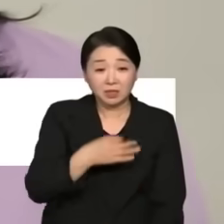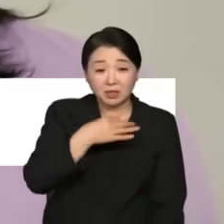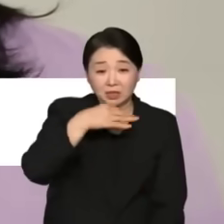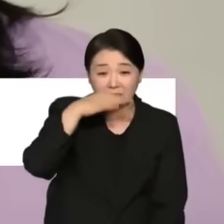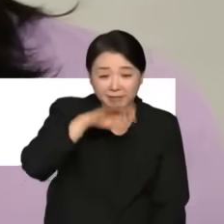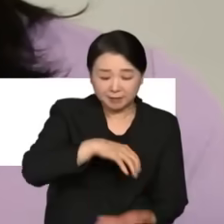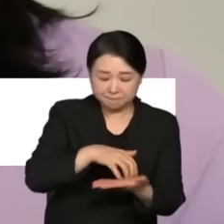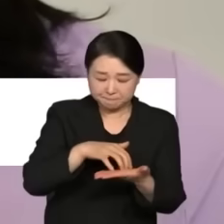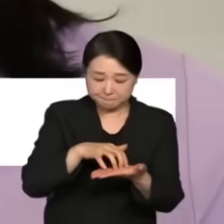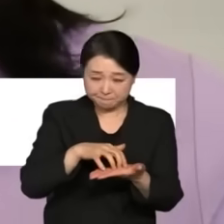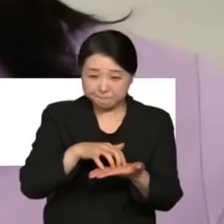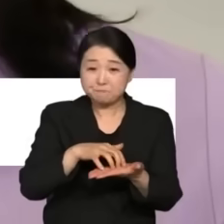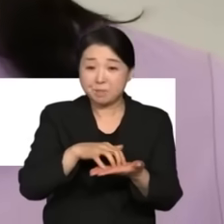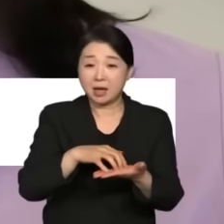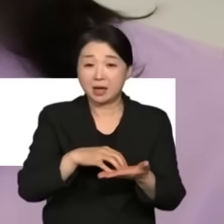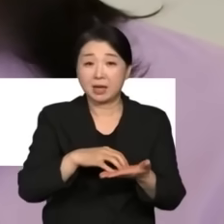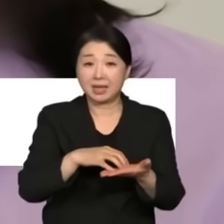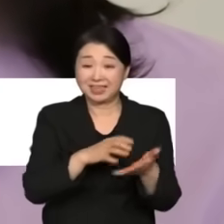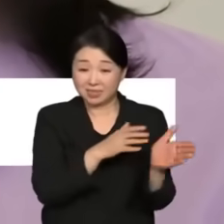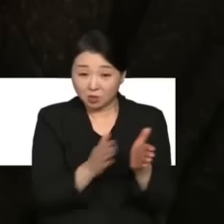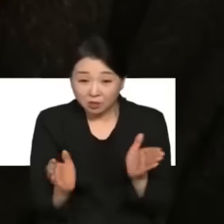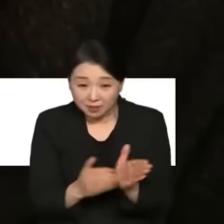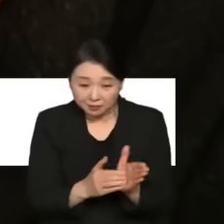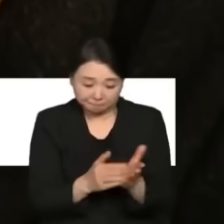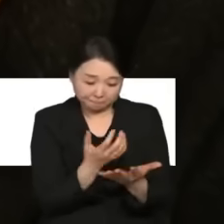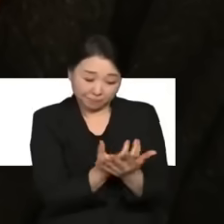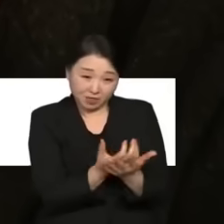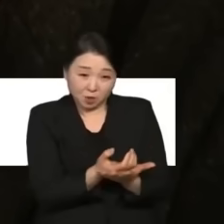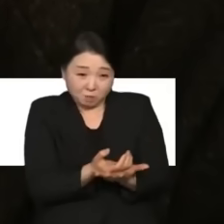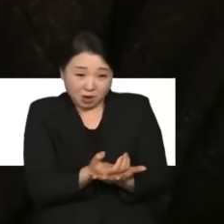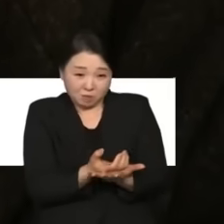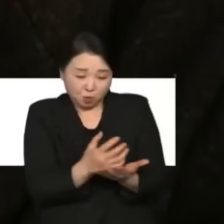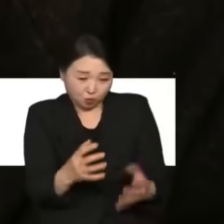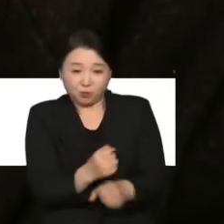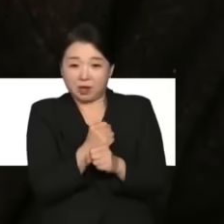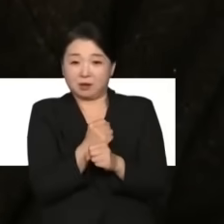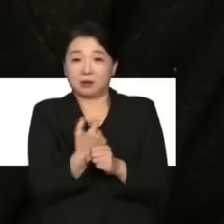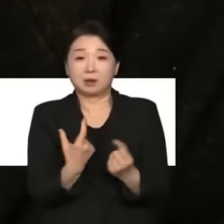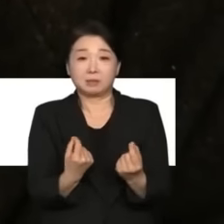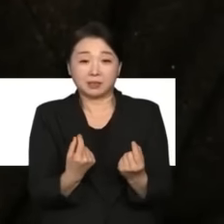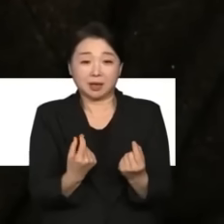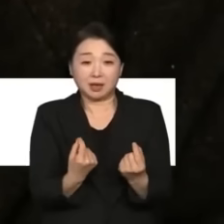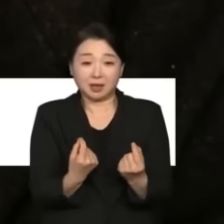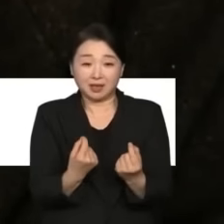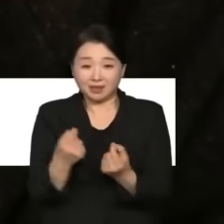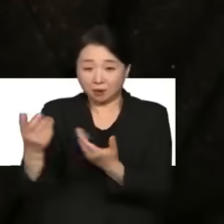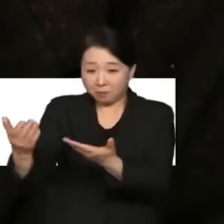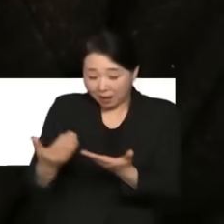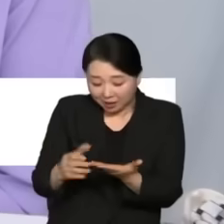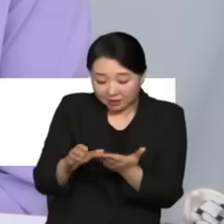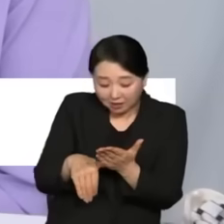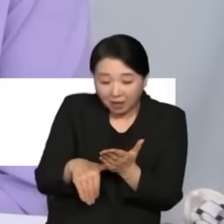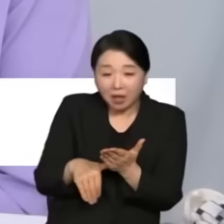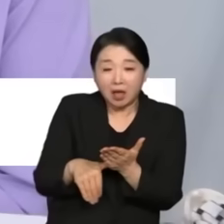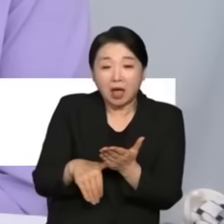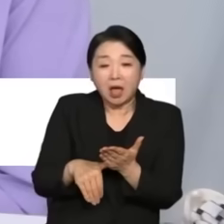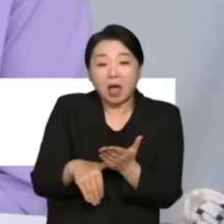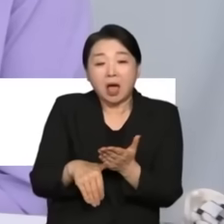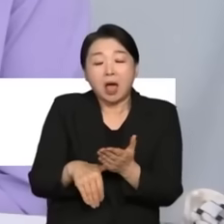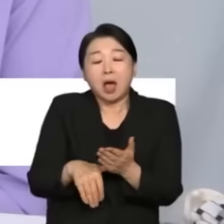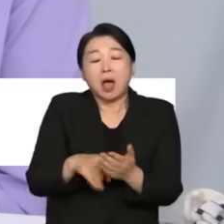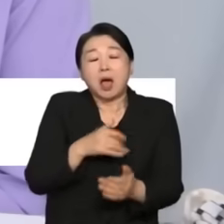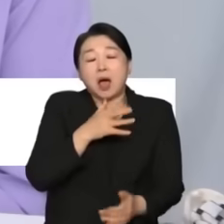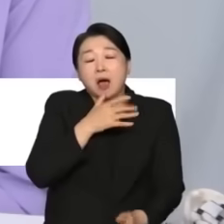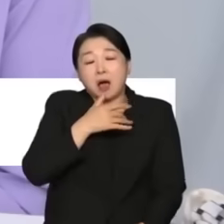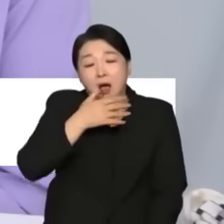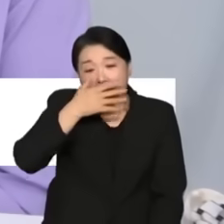정리되고 나서 그 정리된 자료가 다 취업이 됐잖아요 이제 그걸 딱 받아들었을 때 그제서야